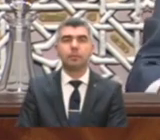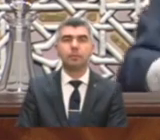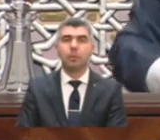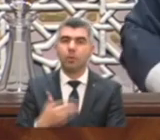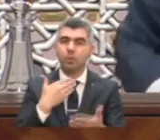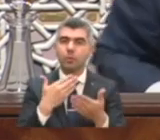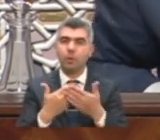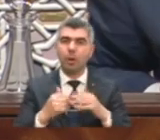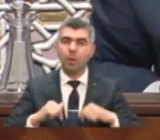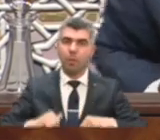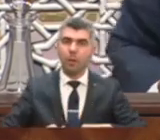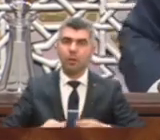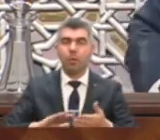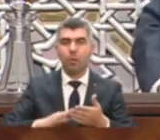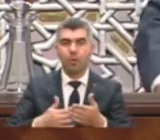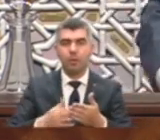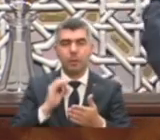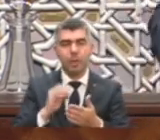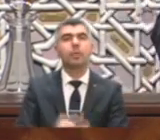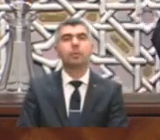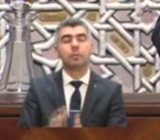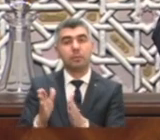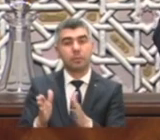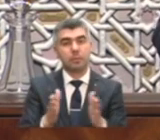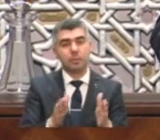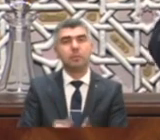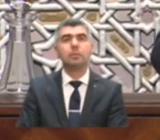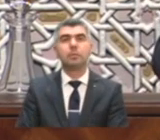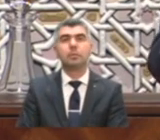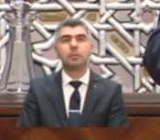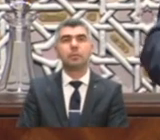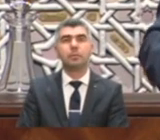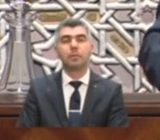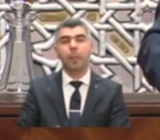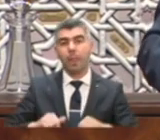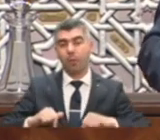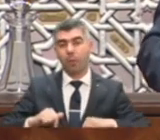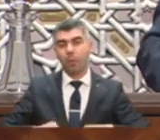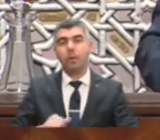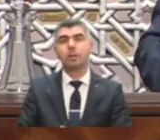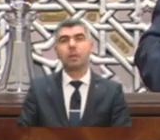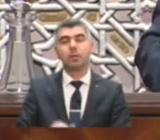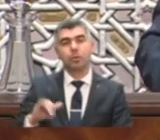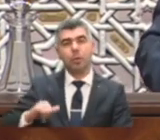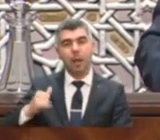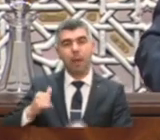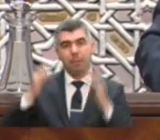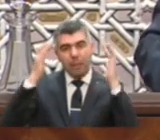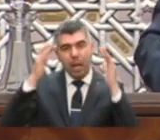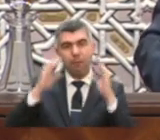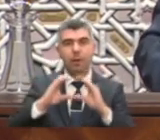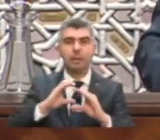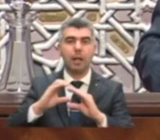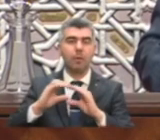نشكر السيد الوزير عن حسن المساهمة في هذه الجلسة، وننتقل للقطاع الموالي الشباب والثقافة